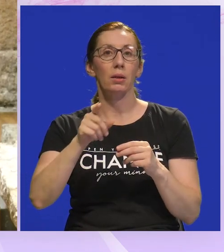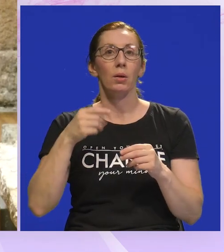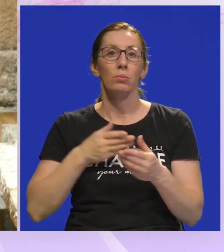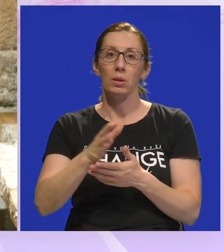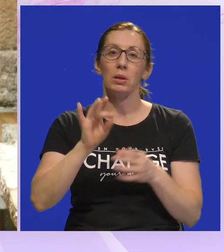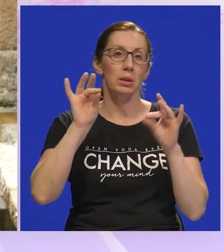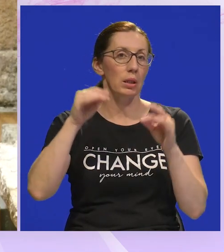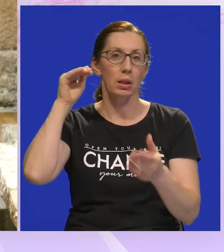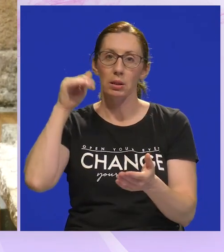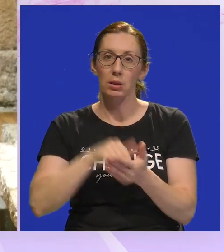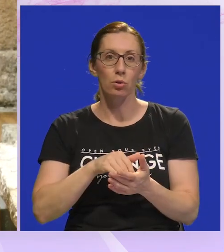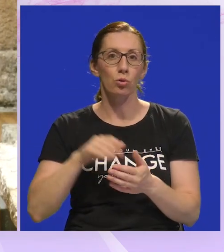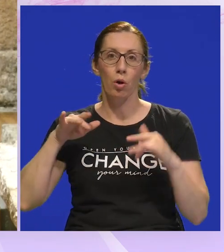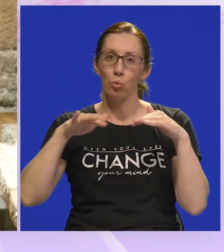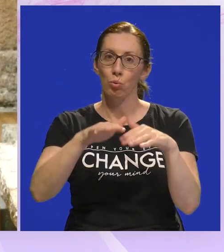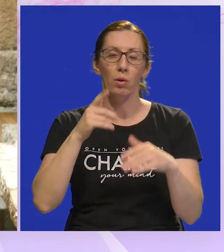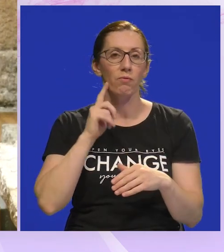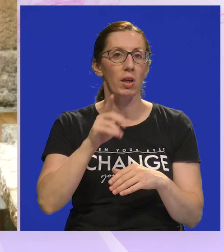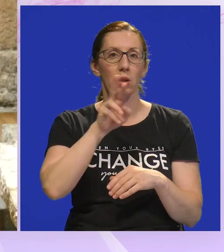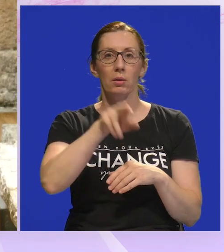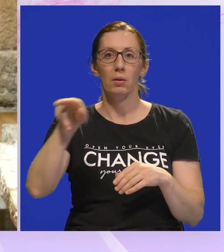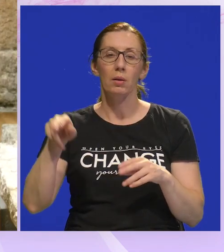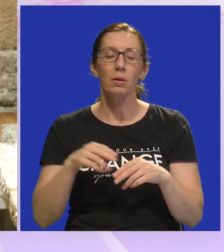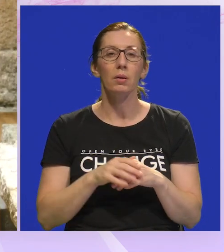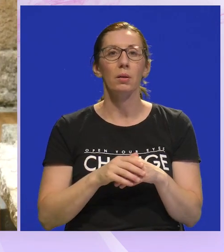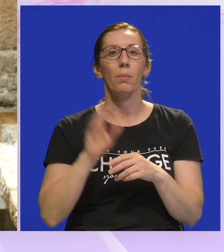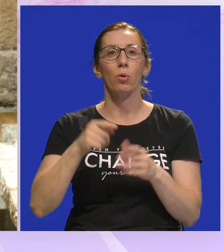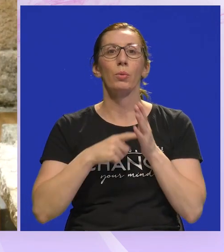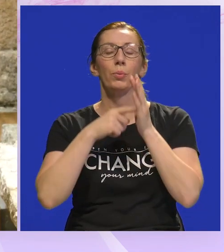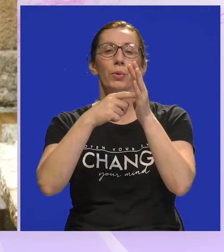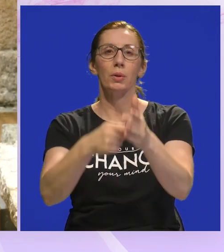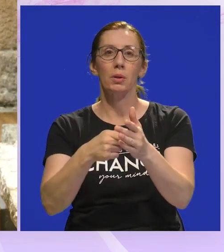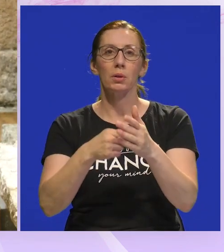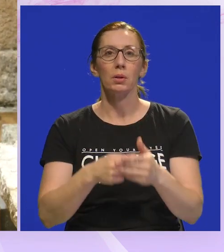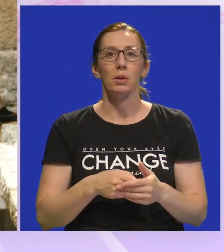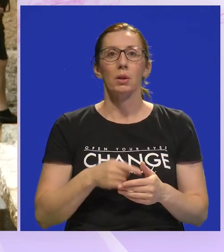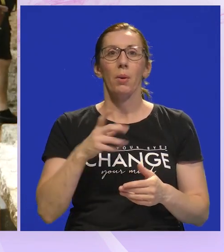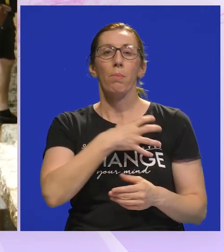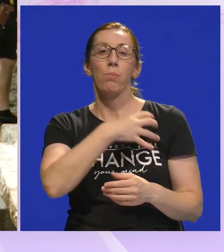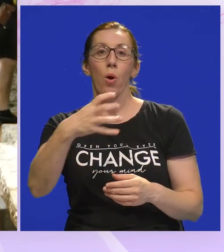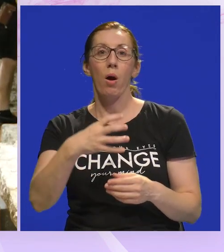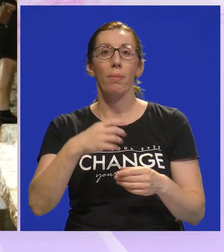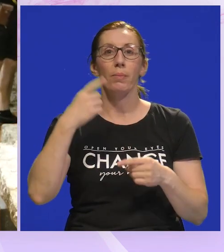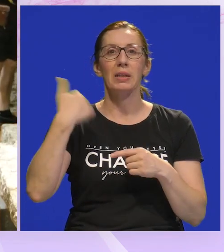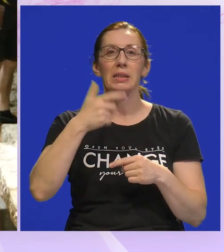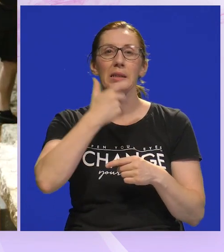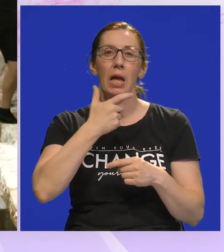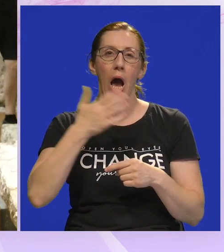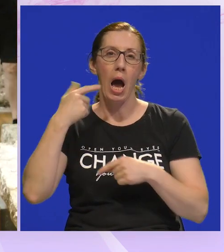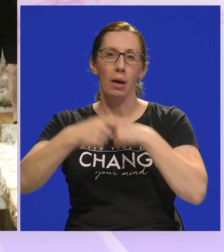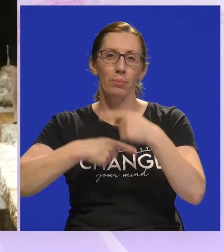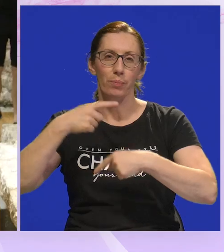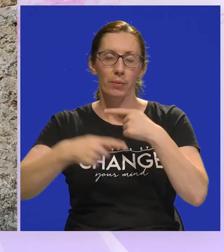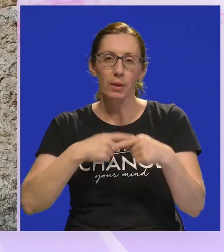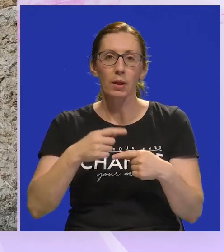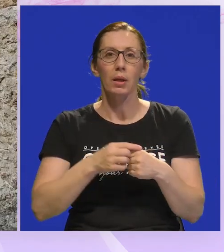da preko ljeta prođu desetine tisuća posjetitelja, na adekvatan način moći prezentirati i ovu bogatu baštinu